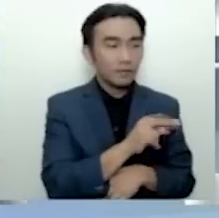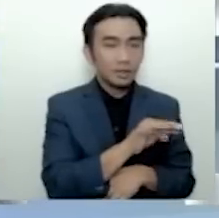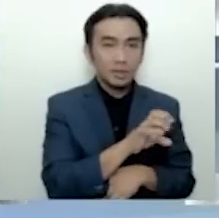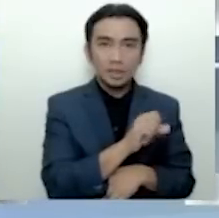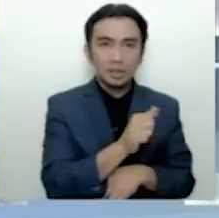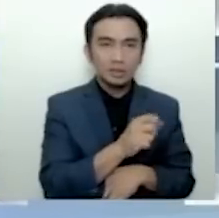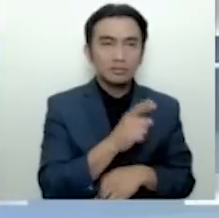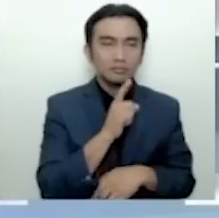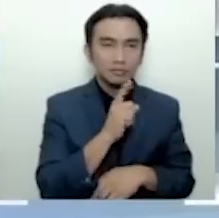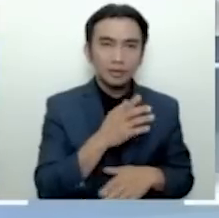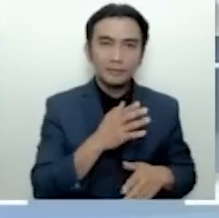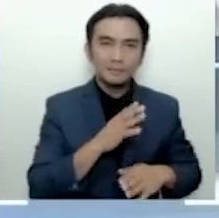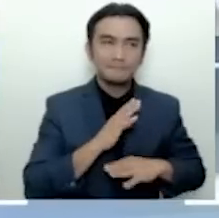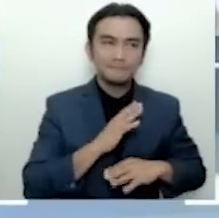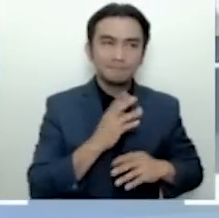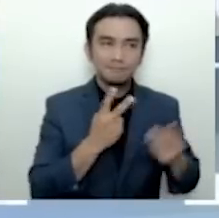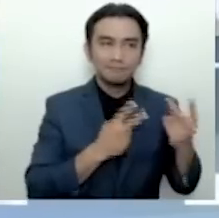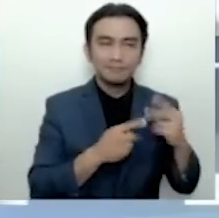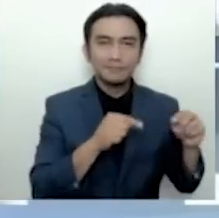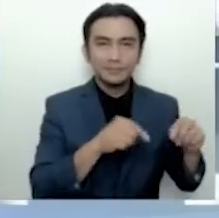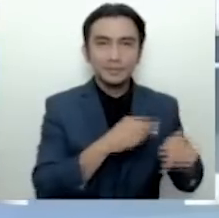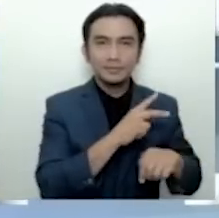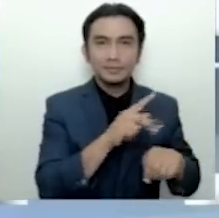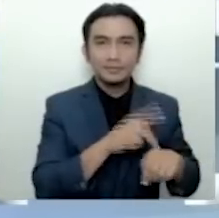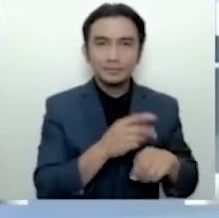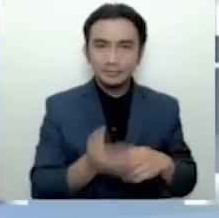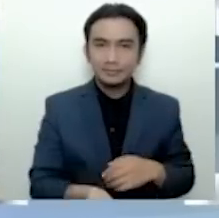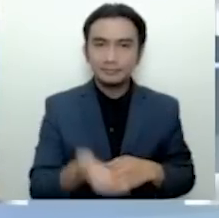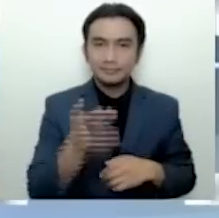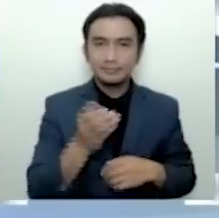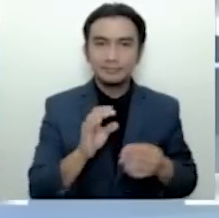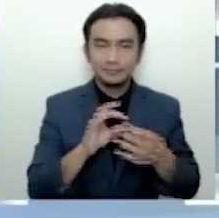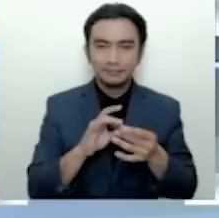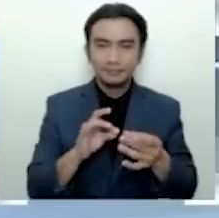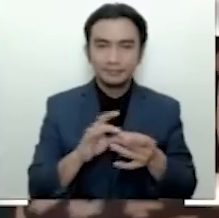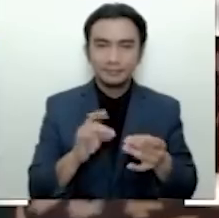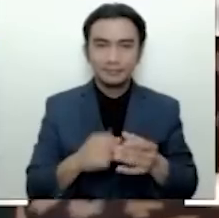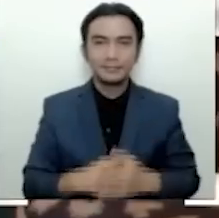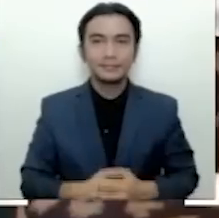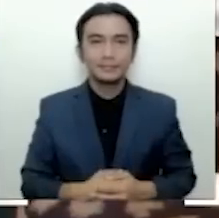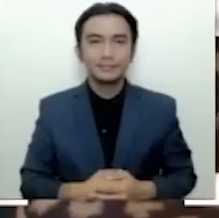pamamasyal sa Pilipinas. Darito ang showbiz saksi ni Aubrey Carampel.